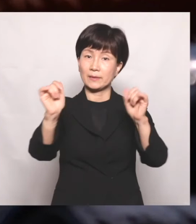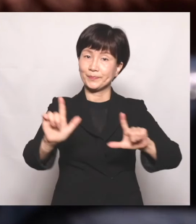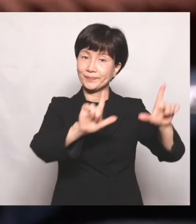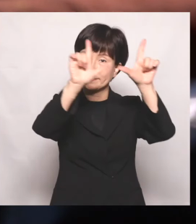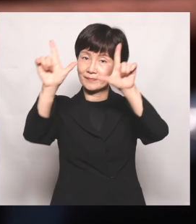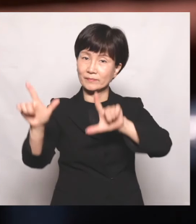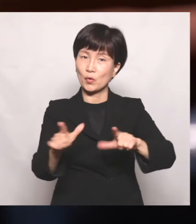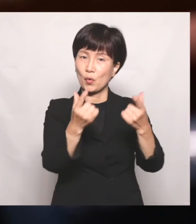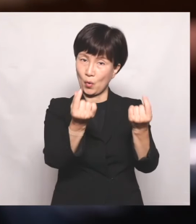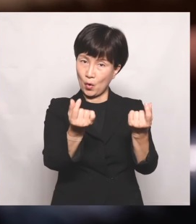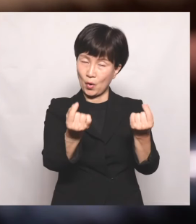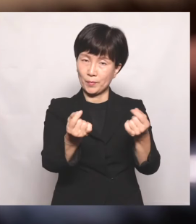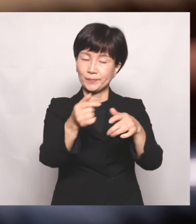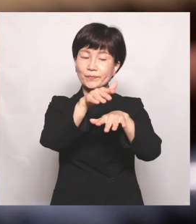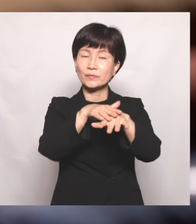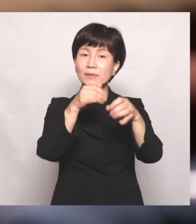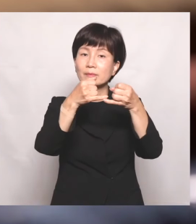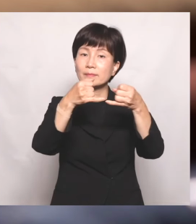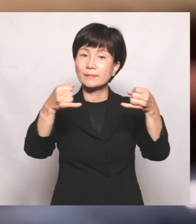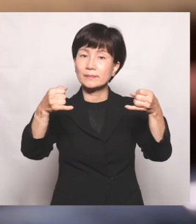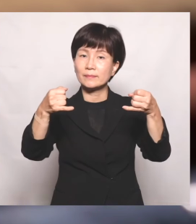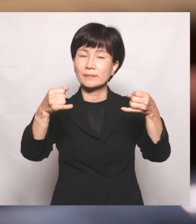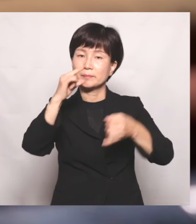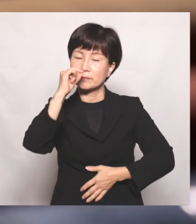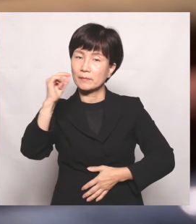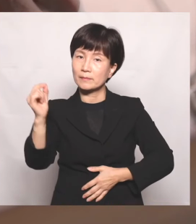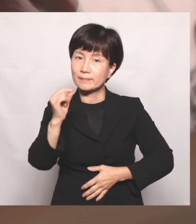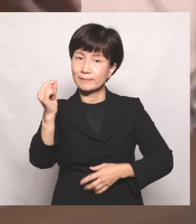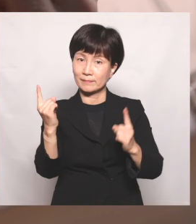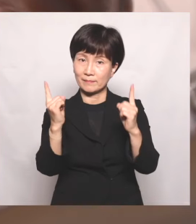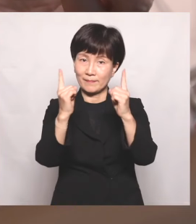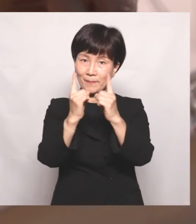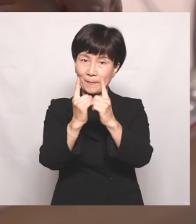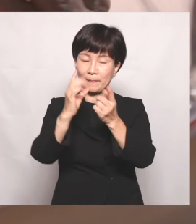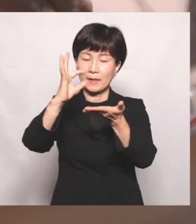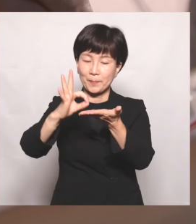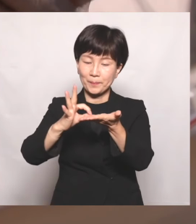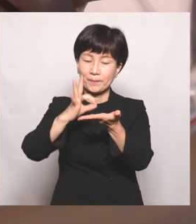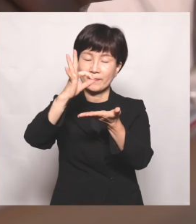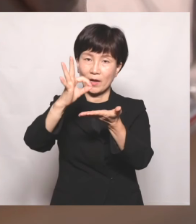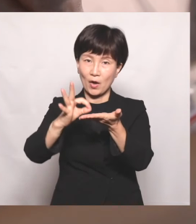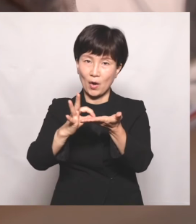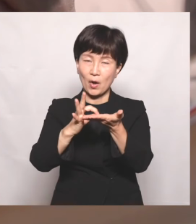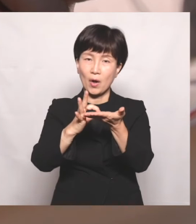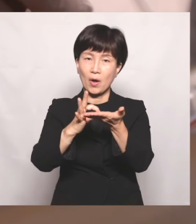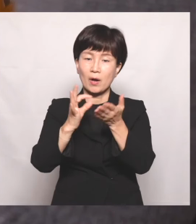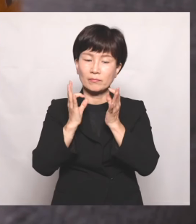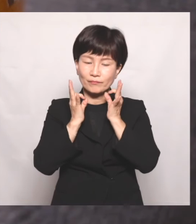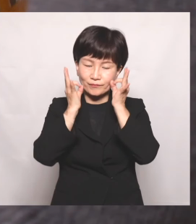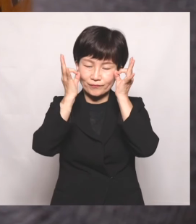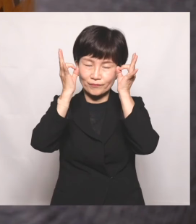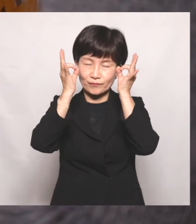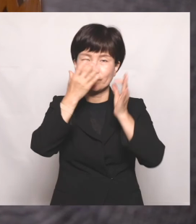우리의 삶이 그렇듯 각기 다른 천이 실과 바늘을 만나고 한 땀 한 땀 모인